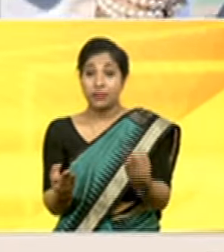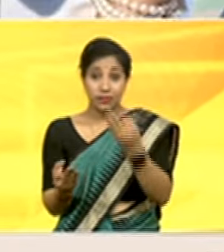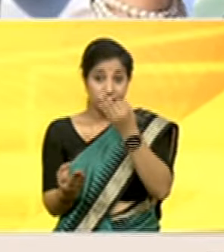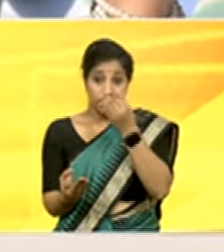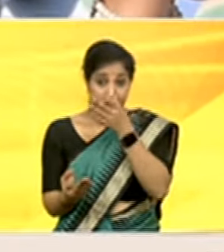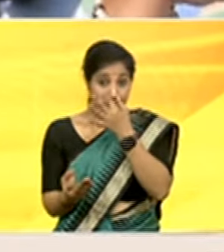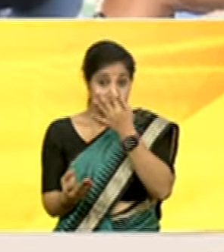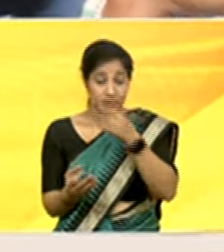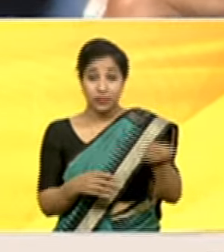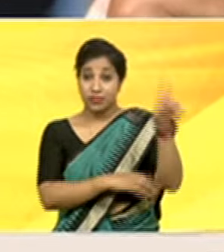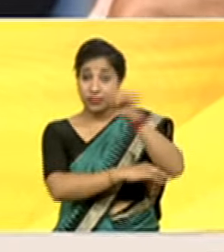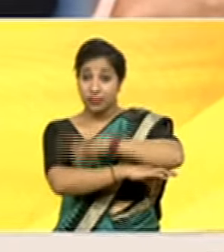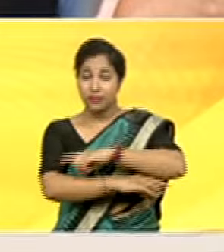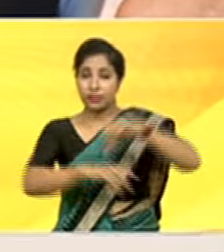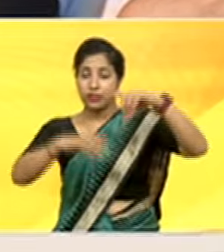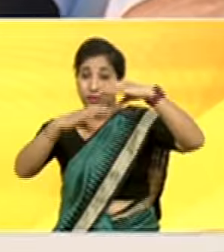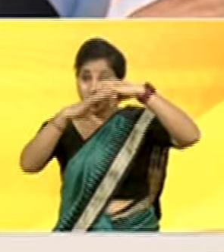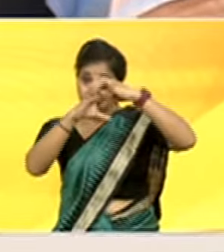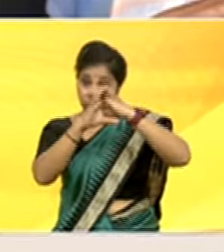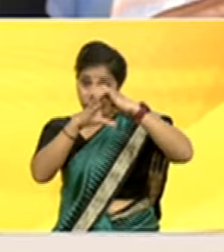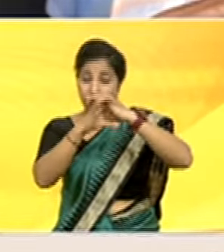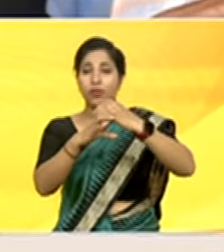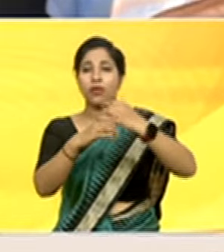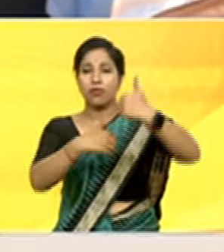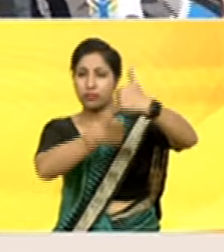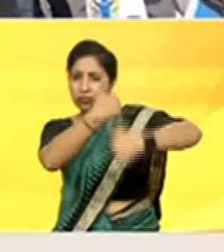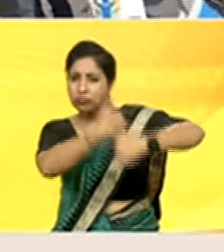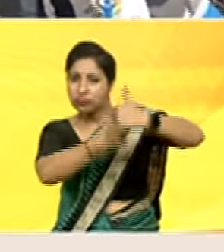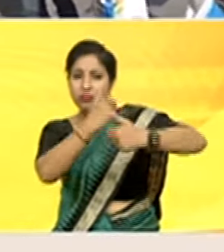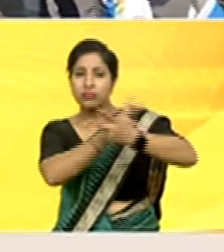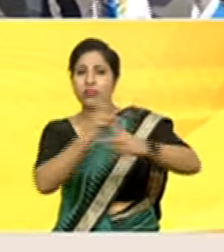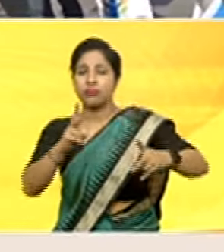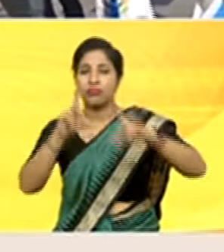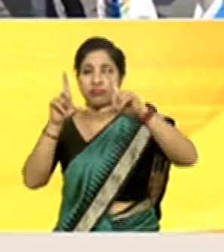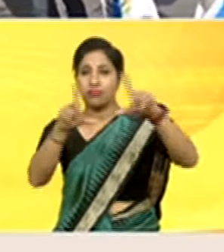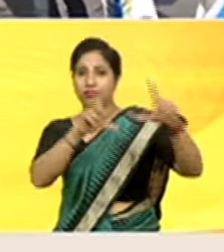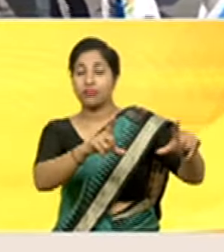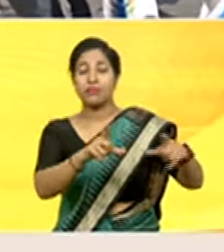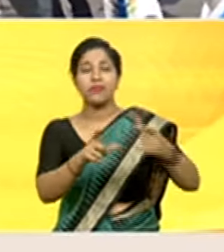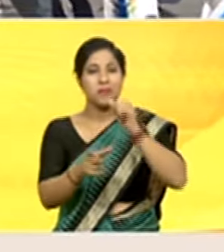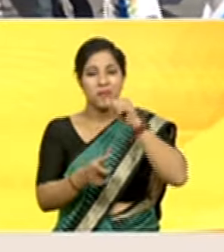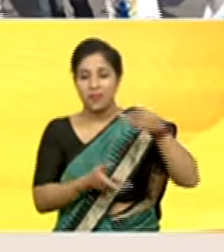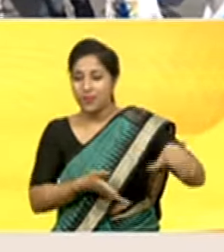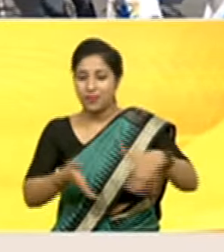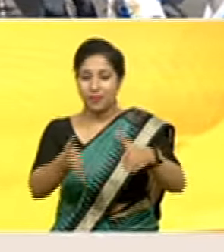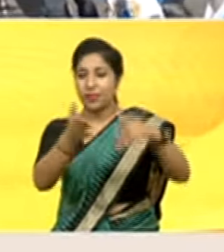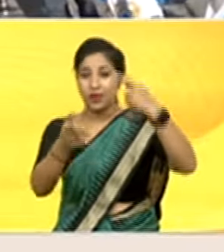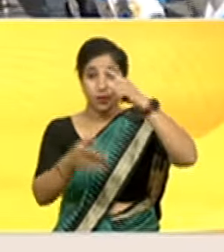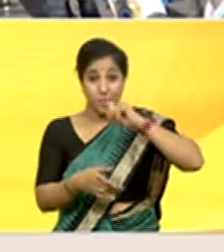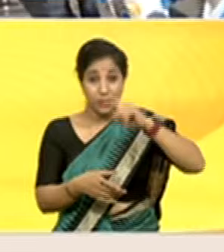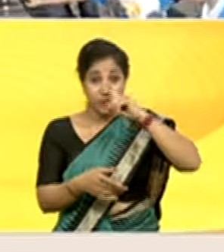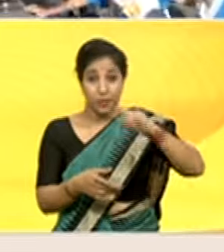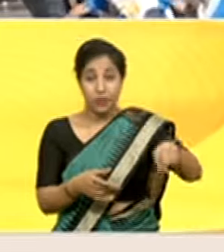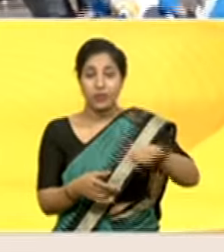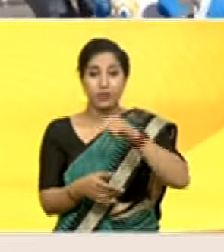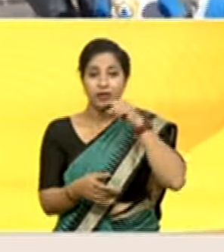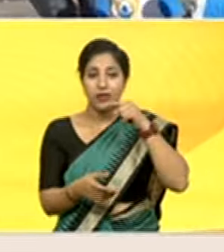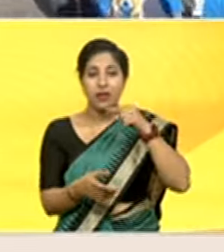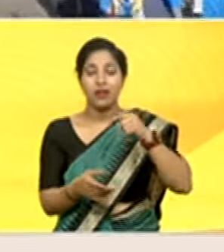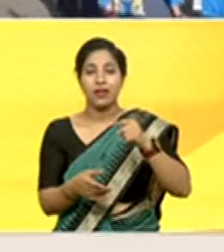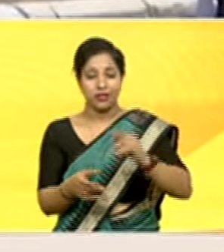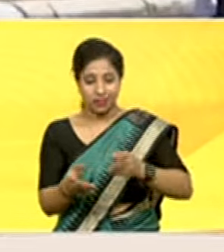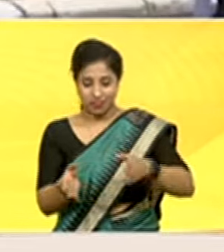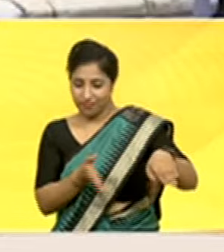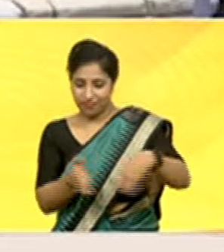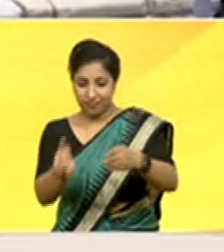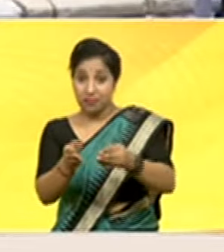एक फोटो कंपुटिशन का आयोजन किया गया। निल नदी के किनारे रेड सी के बिचेच पर